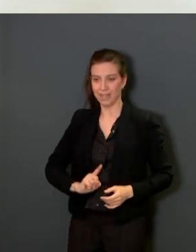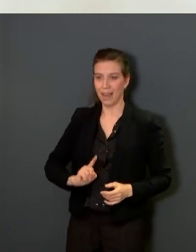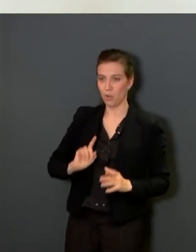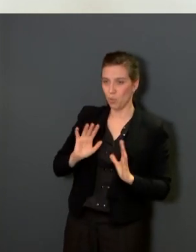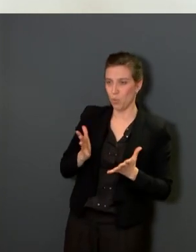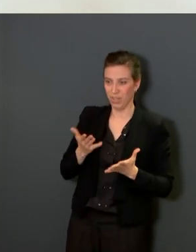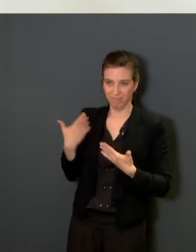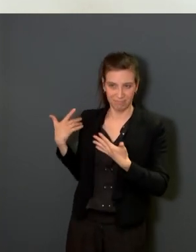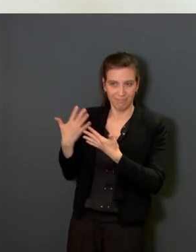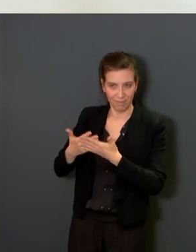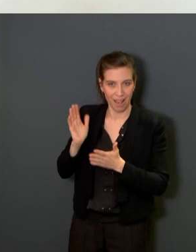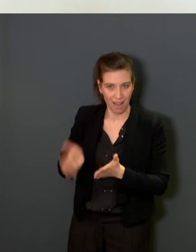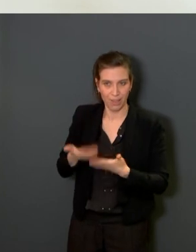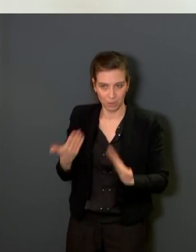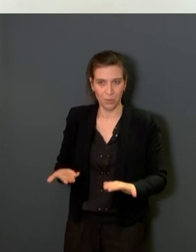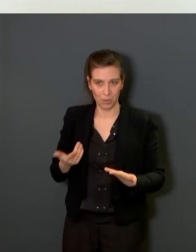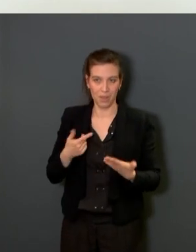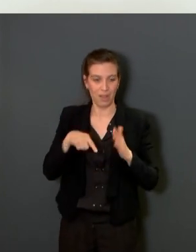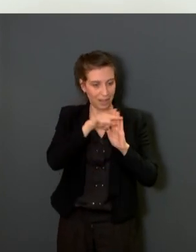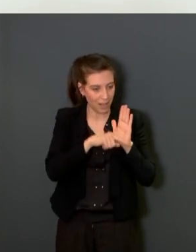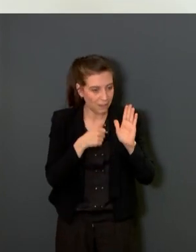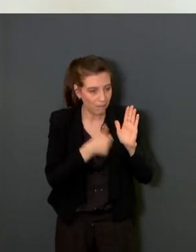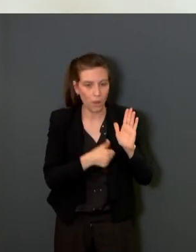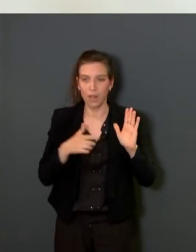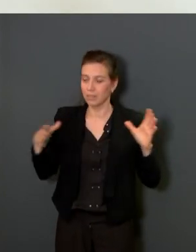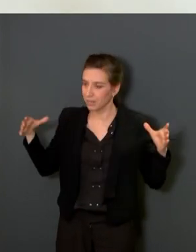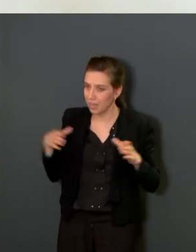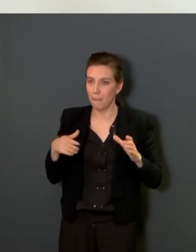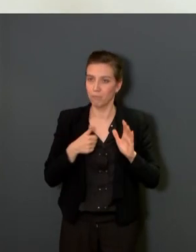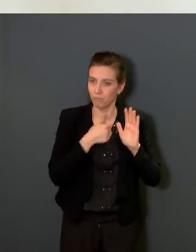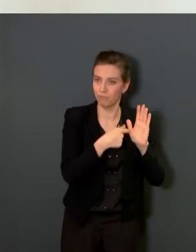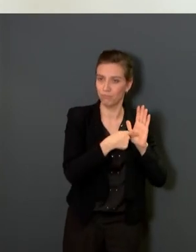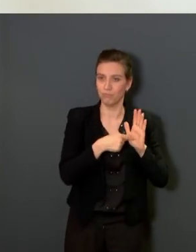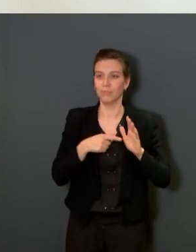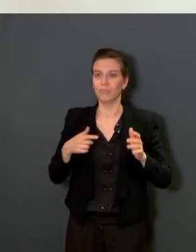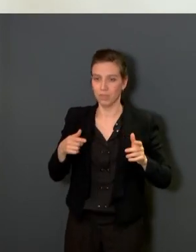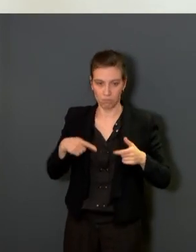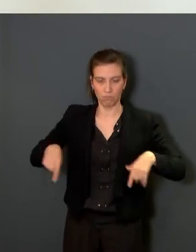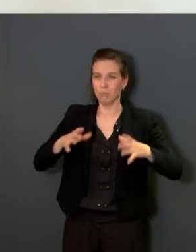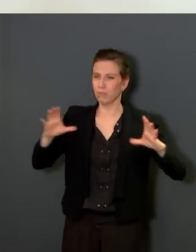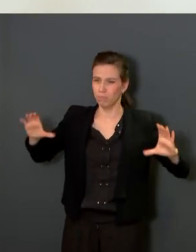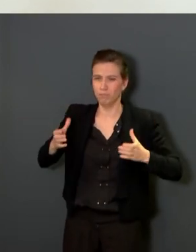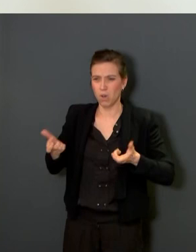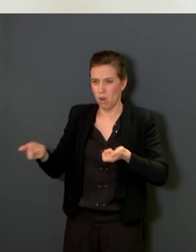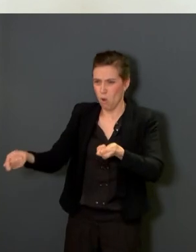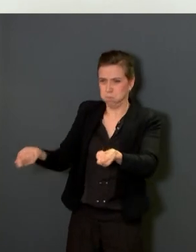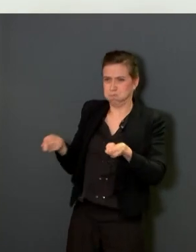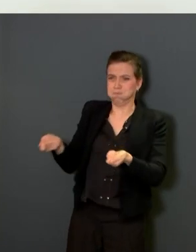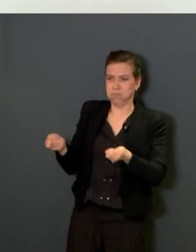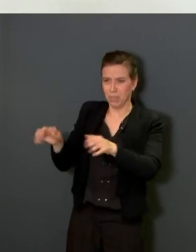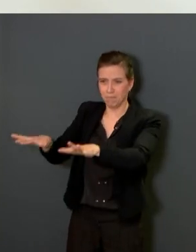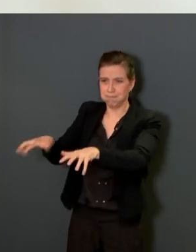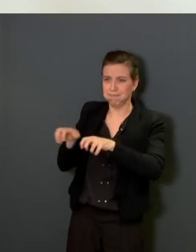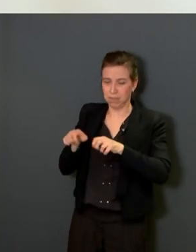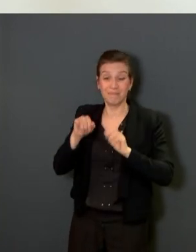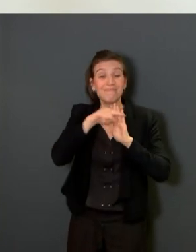aan de regels. Dat is ervoor te zorgen dat we samen de verspreiding van het virus tegenhouden. En die regels die kennen we. Dat is het dragen van een masker. Dat is uw